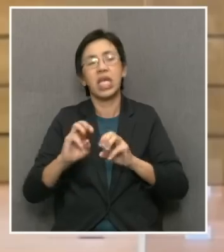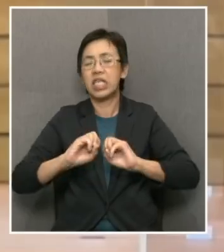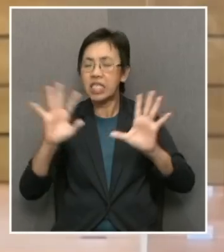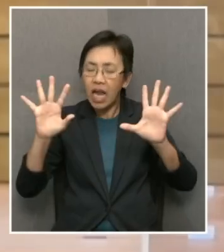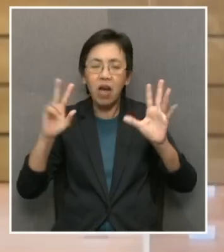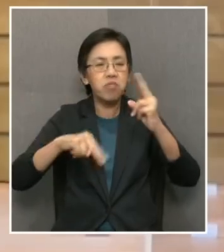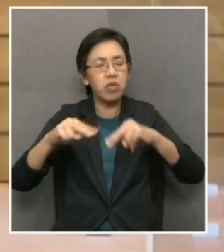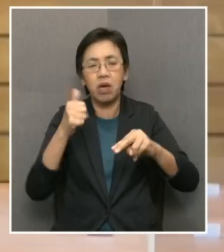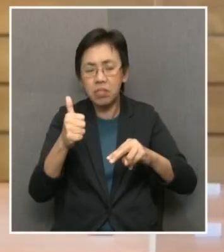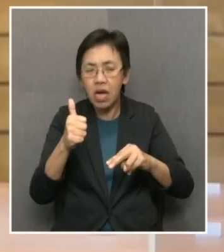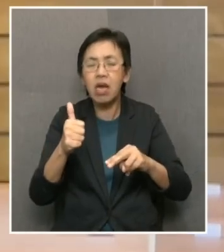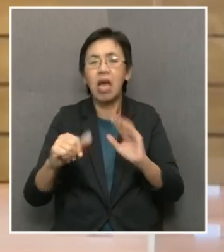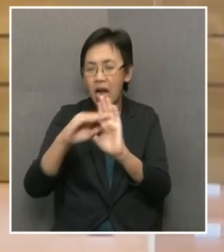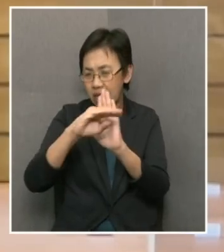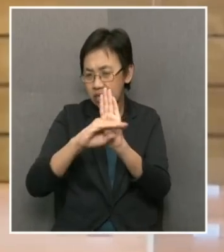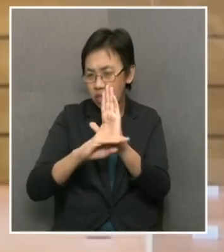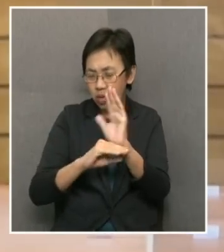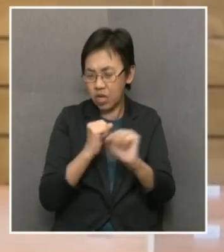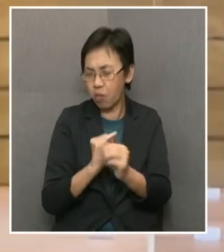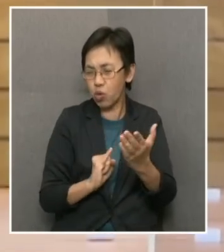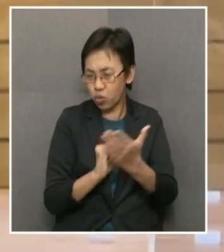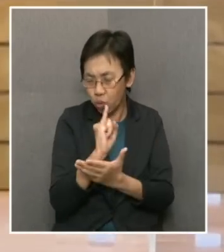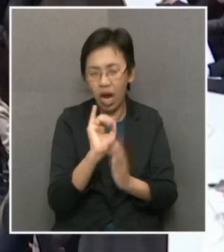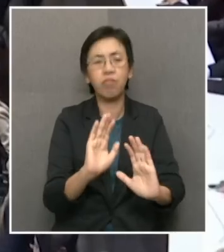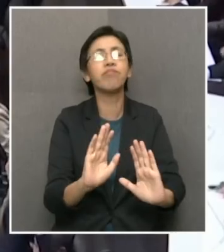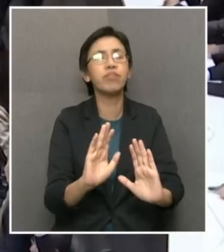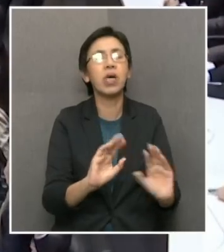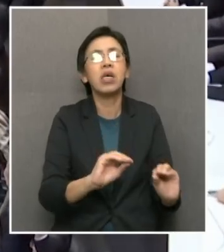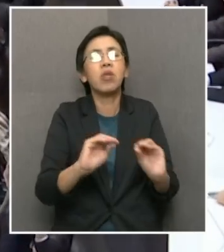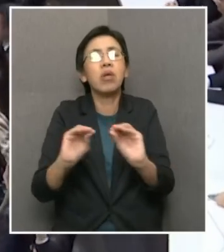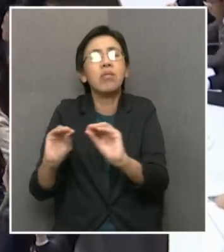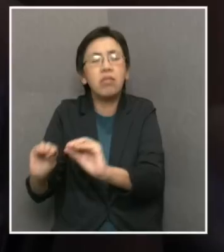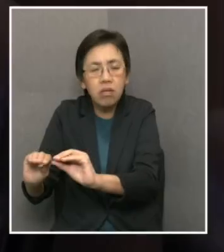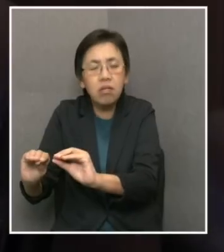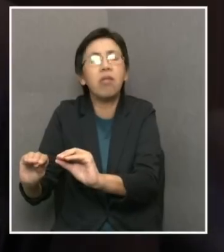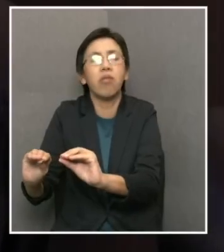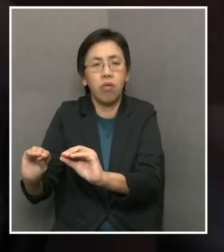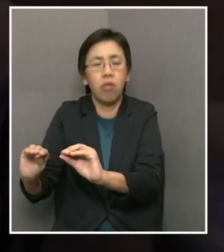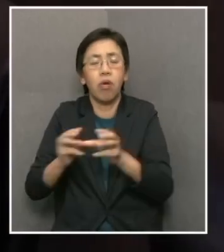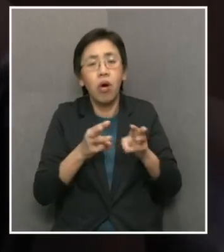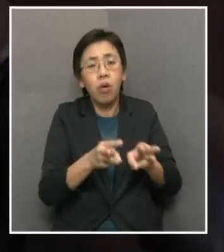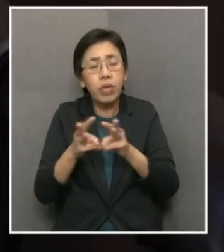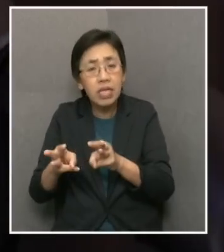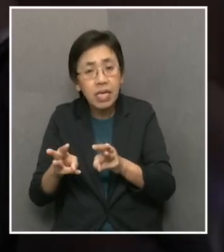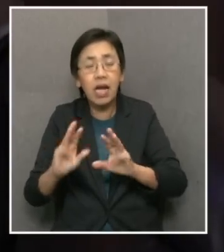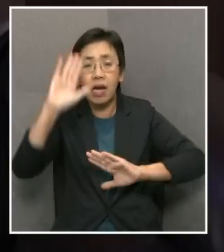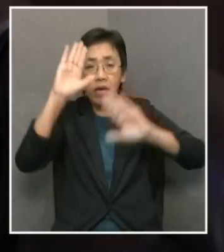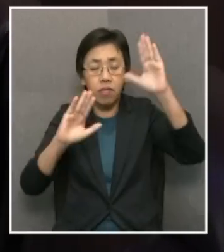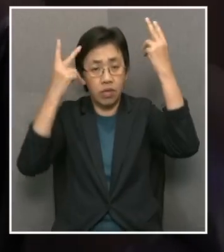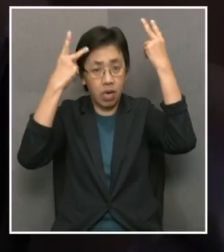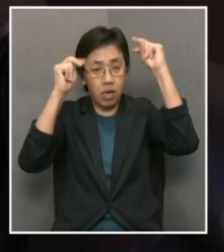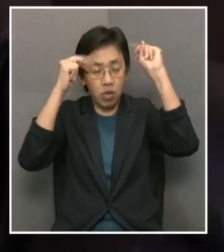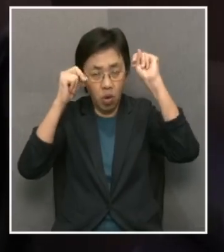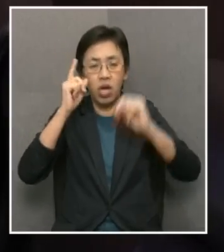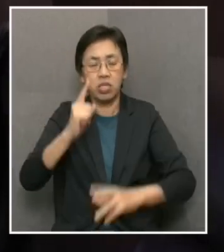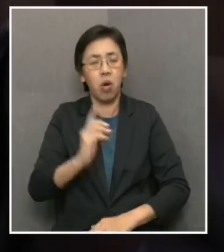ให้ขั้นตอนต่างๆดำเนินไปอย่างถูกต้องจึงเห็นควรให้เลื่อนไปก่อนค่ะซึ่งกระบวนการได้มาของนายงนายกรัฐมนตรีต้อง